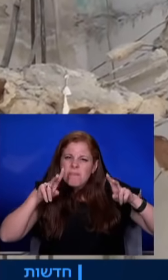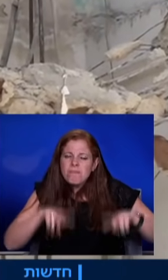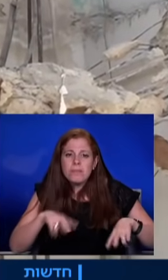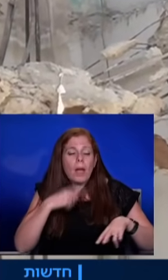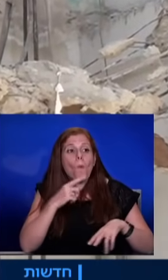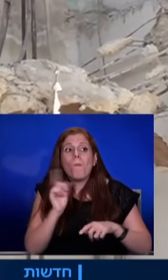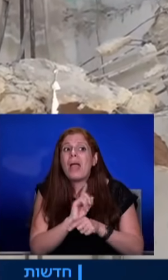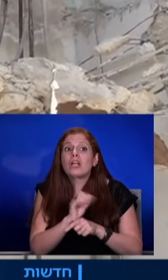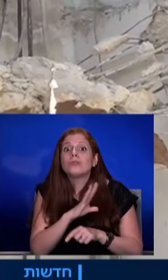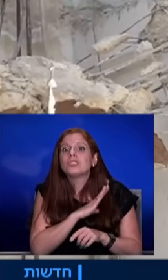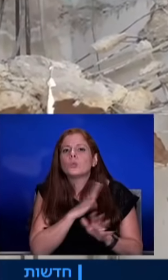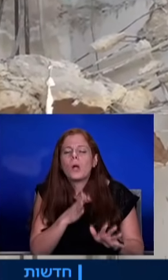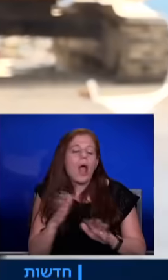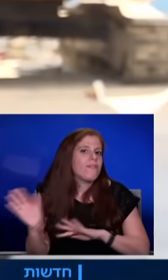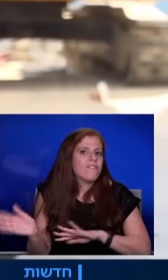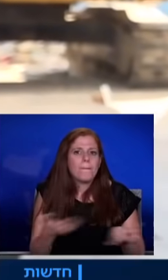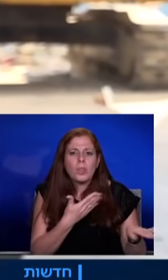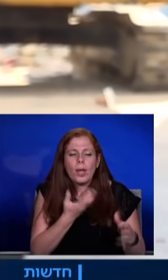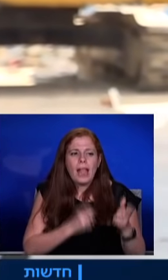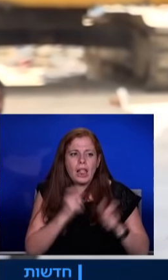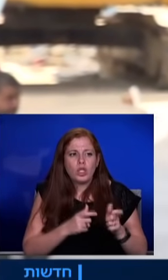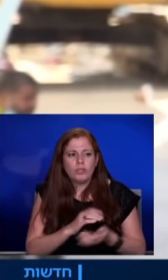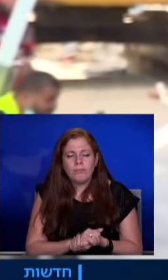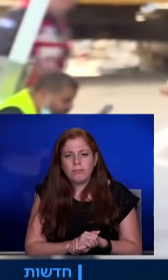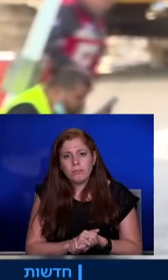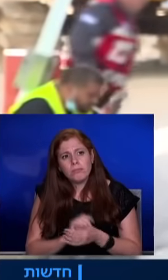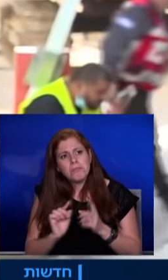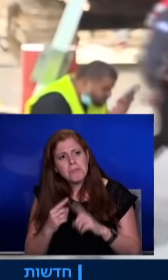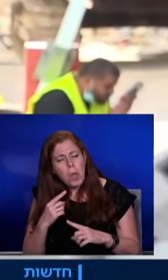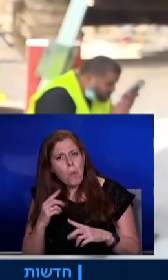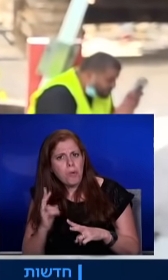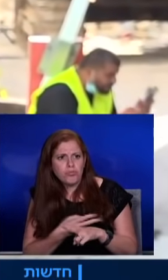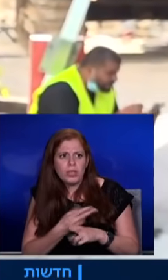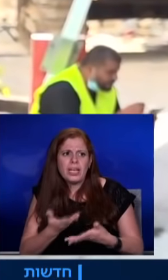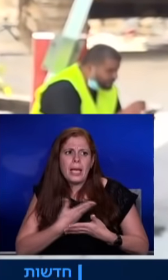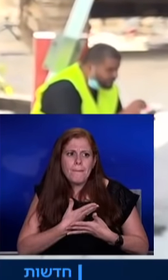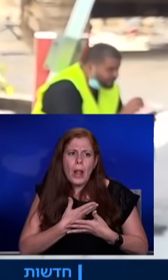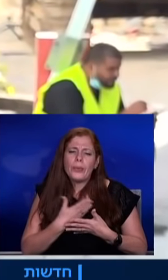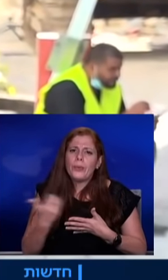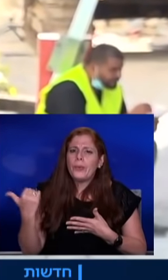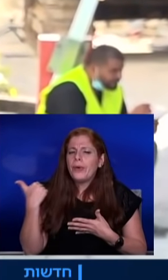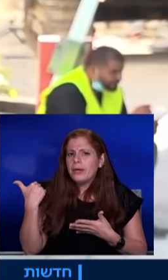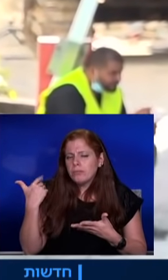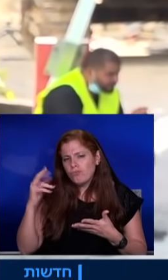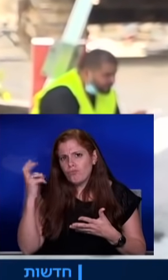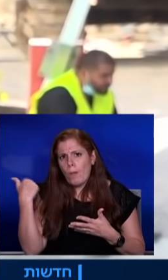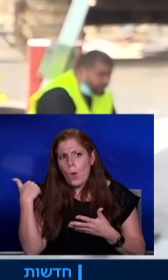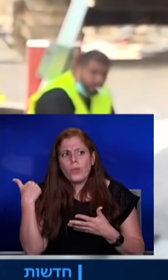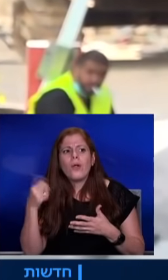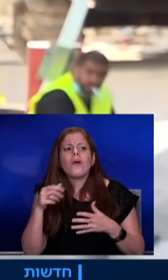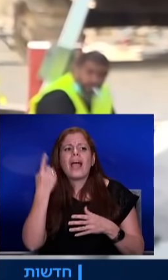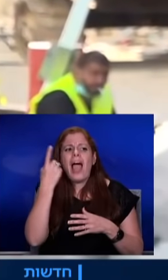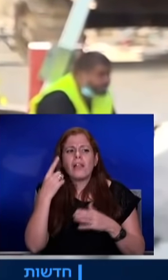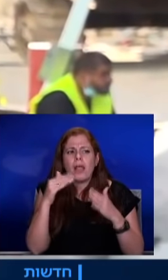מיד כמסוכן ופינו את האנשים. האירוע אירוע שגרתי, קיבלנו קריאה לצורך בפתיחת דלת. אחד